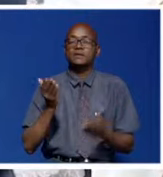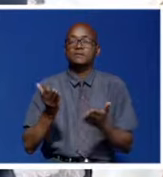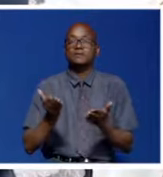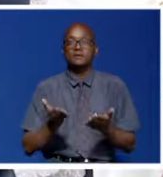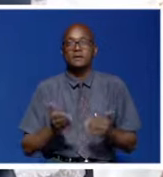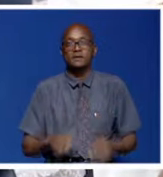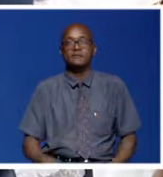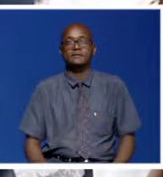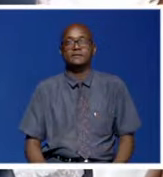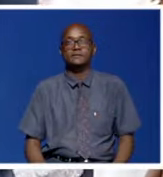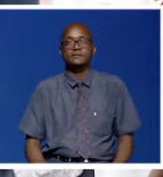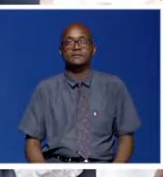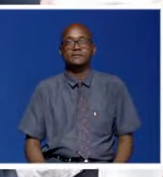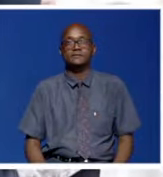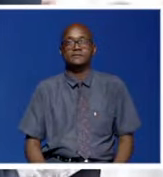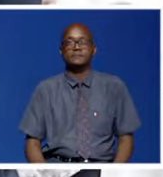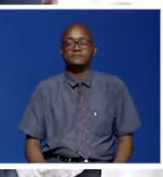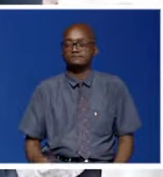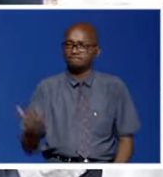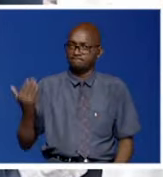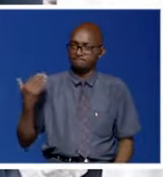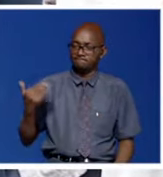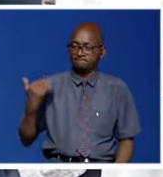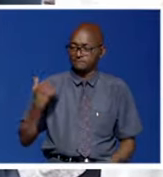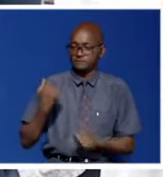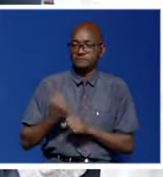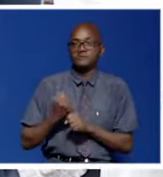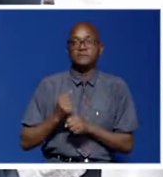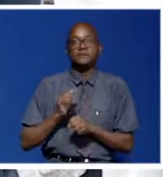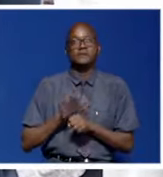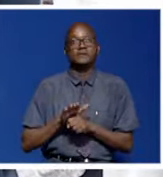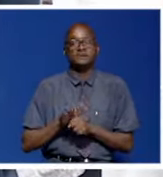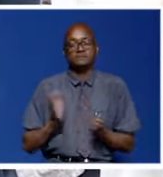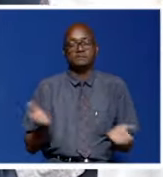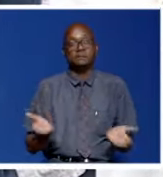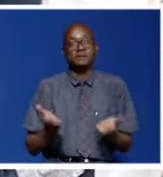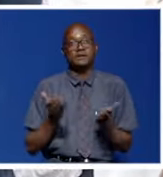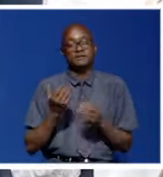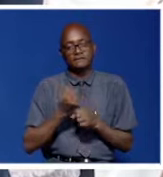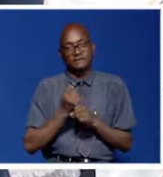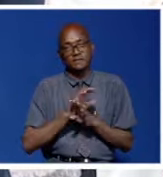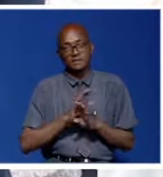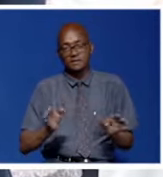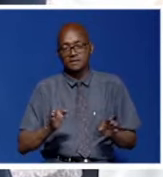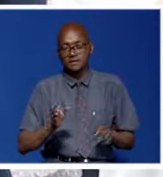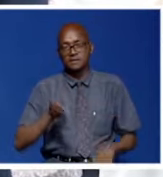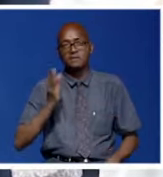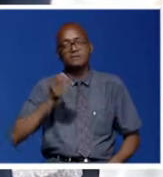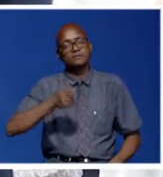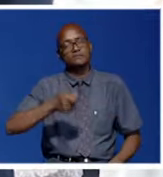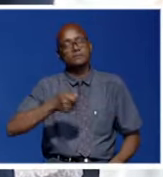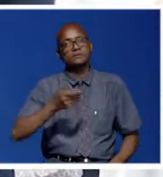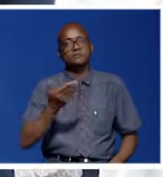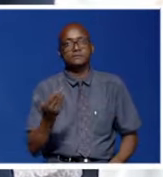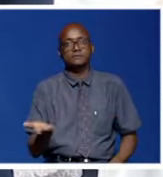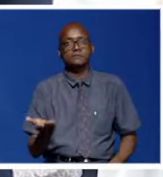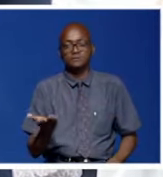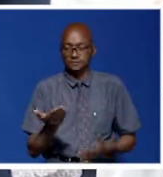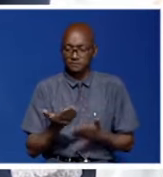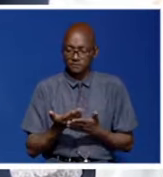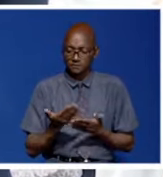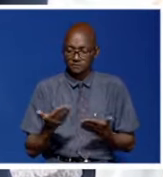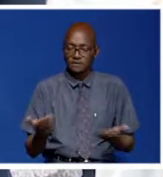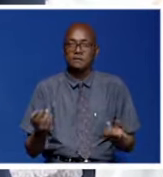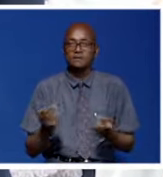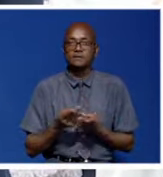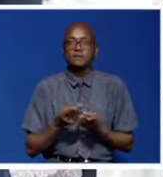Amefanya shughuli nyingi za maendeleo, ambapo kwa upande wa serikali tunampongeza, tunamshukuru kwa yote aliyoyafanya, kwa sababu